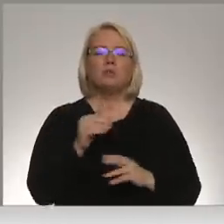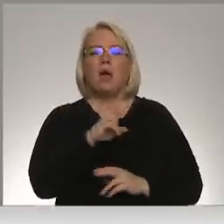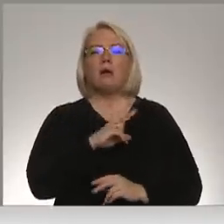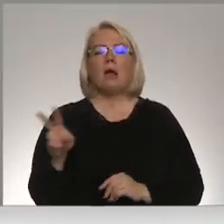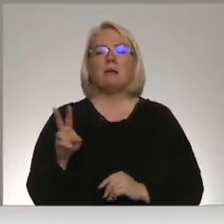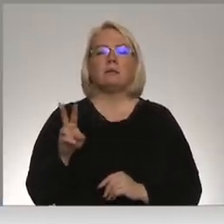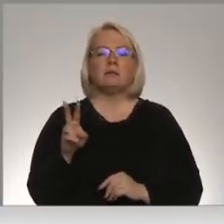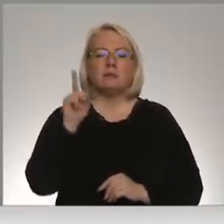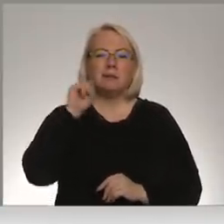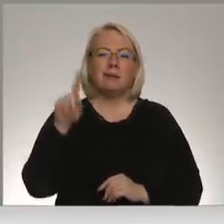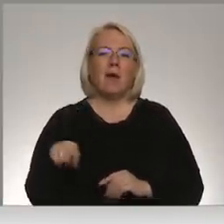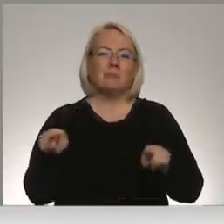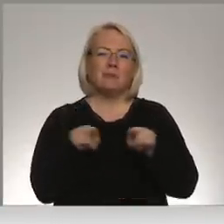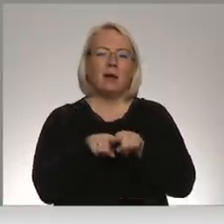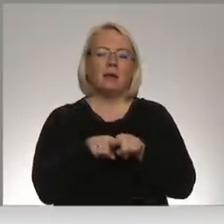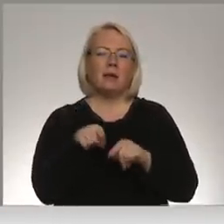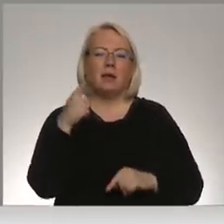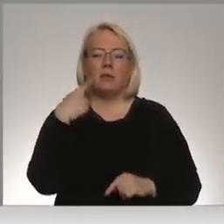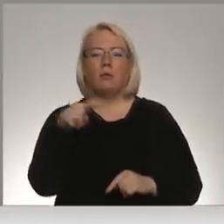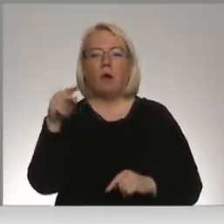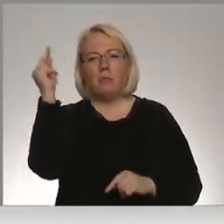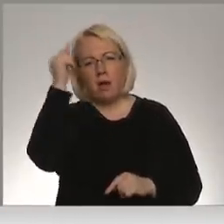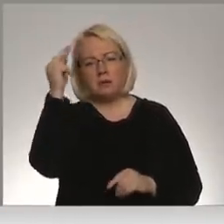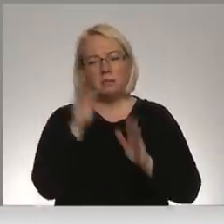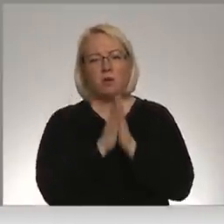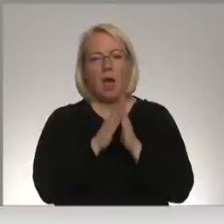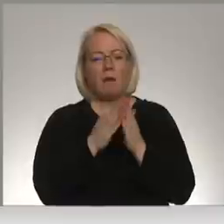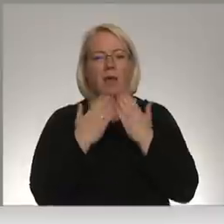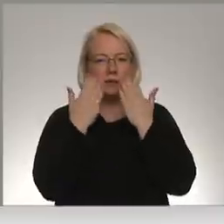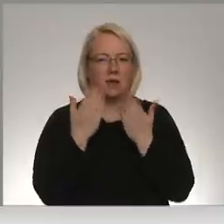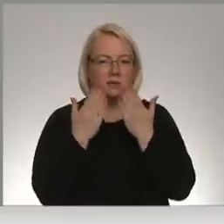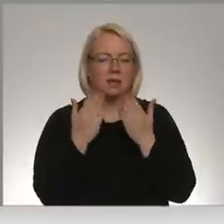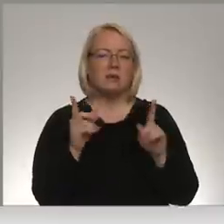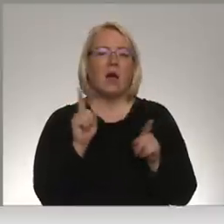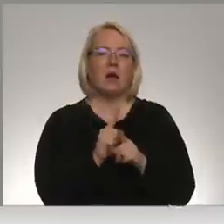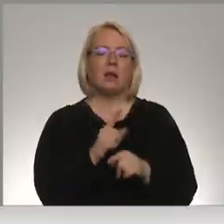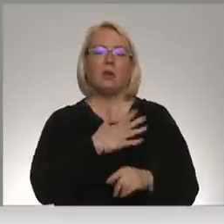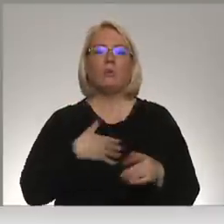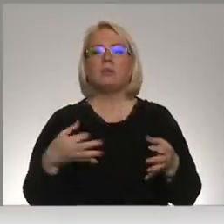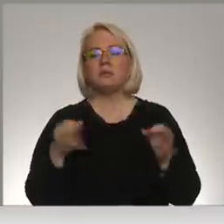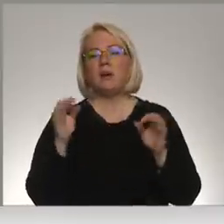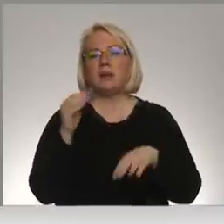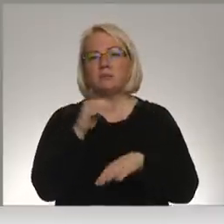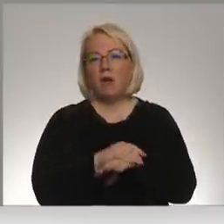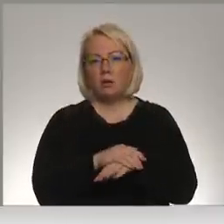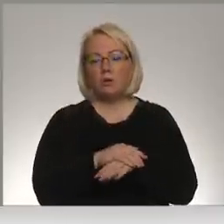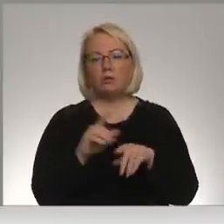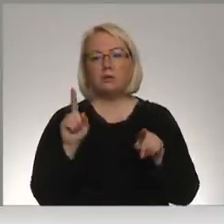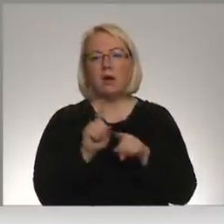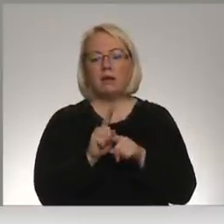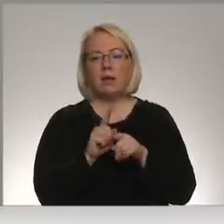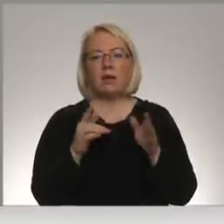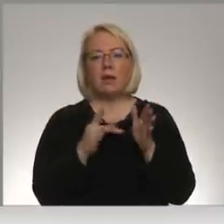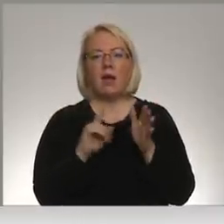kā zināms, arī no, nu, jā, no mācību grāmatām, ir ļoti būtisks faktors, jebkurā militārā konfliktā. Kāda